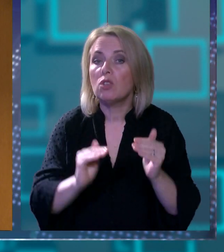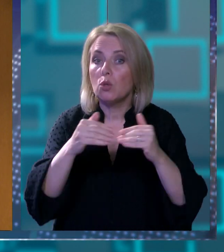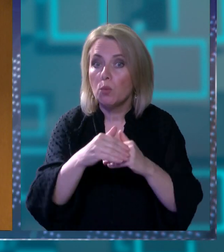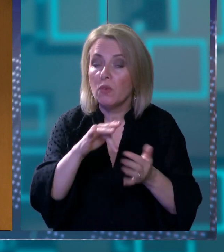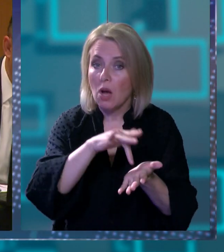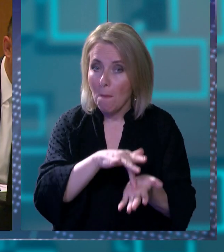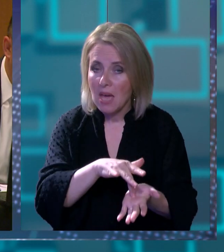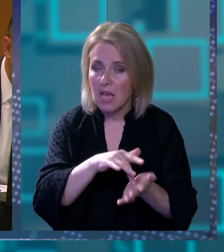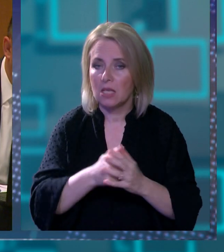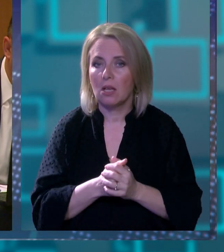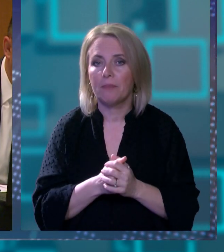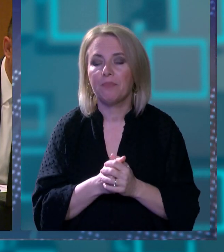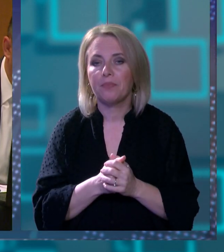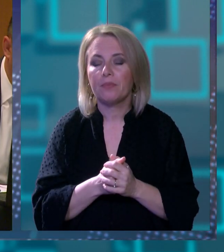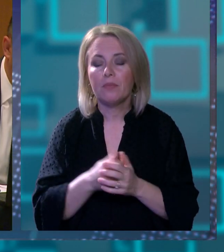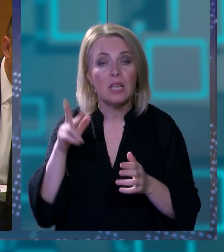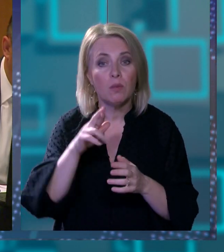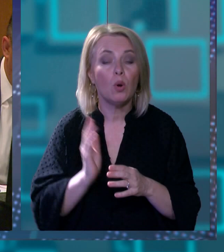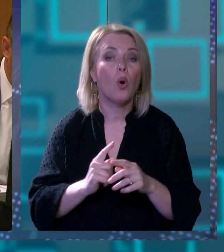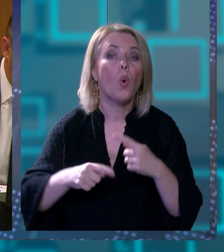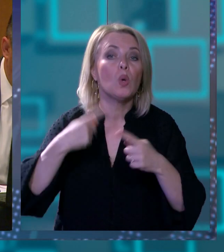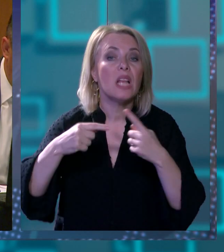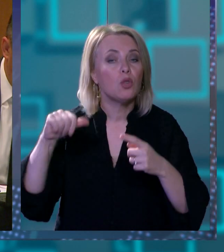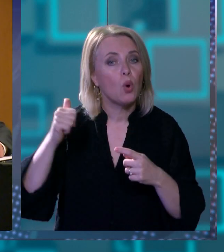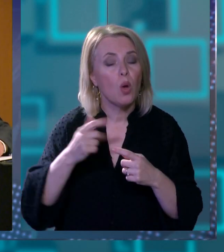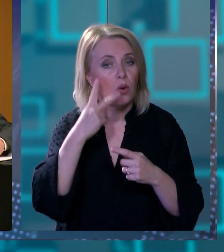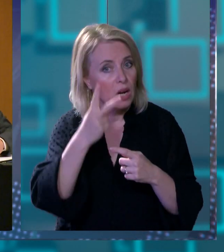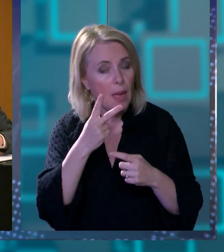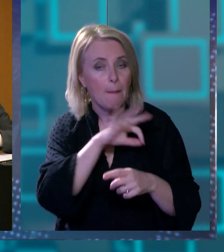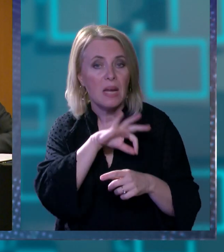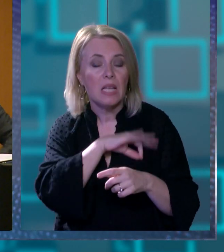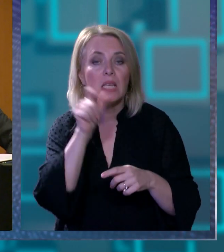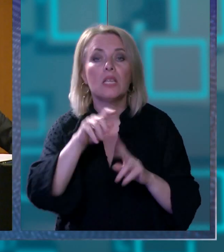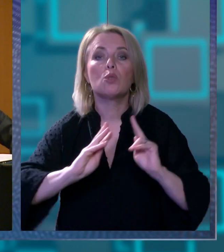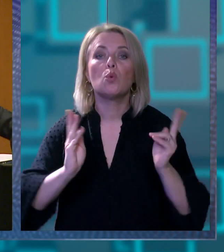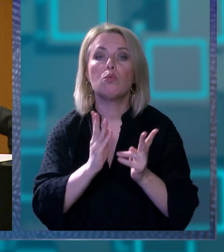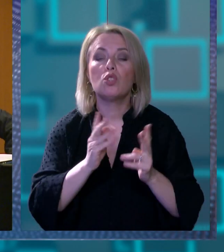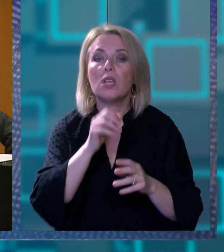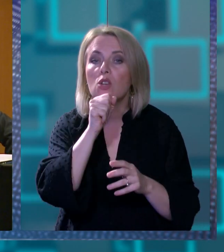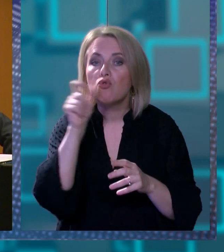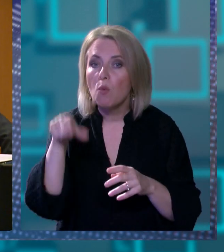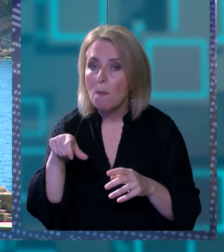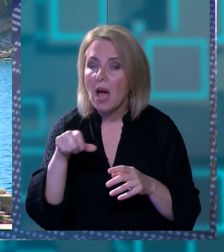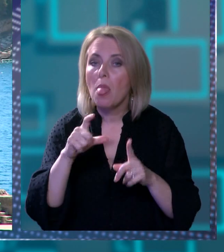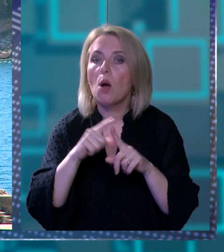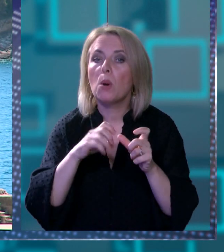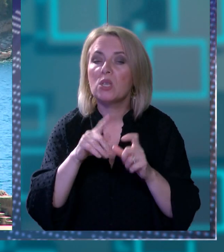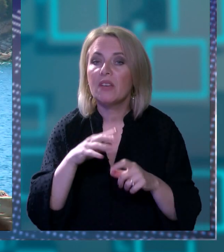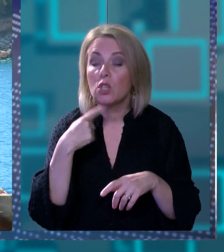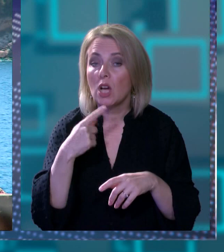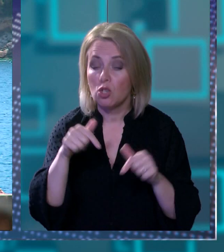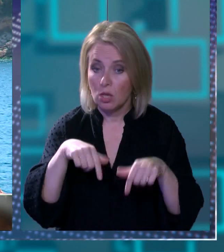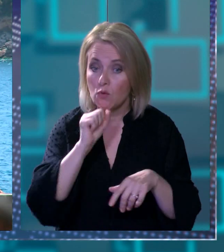kod destinacije. S optimizmom u sljedeću godinu gleda i predsjednik Skupštine, inače župan Nikola Dobroslavić, poručuje kako će za